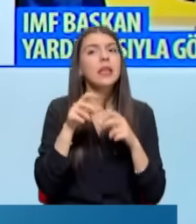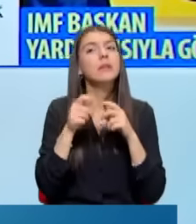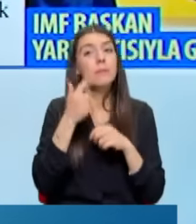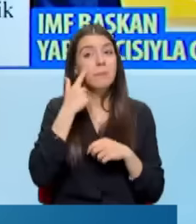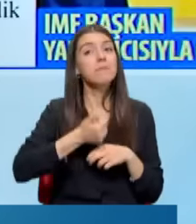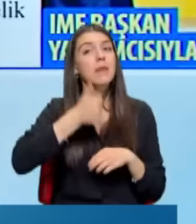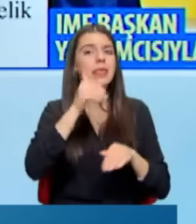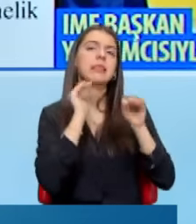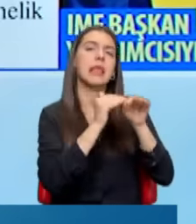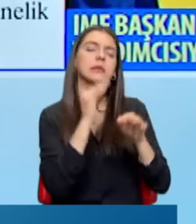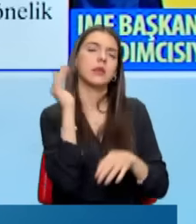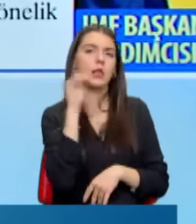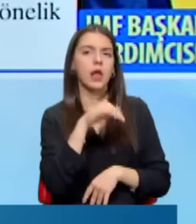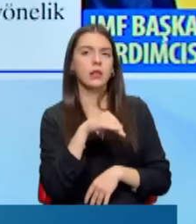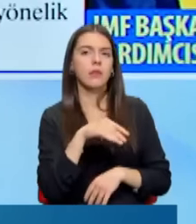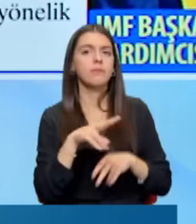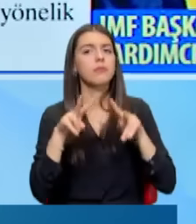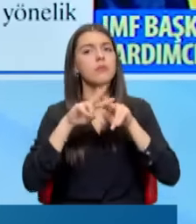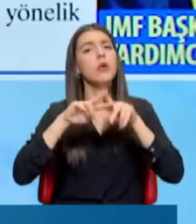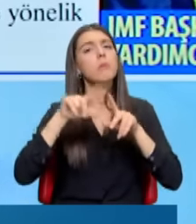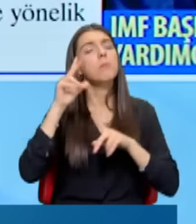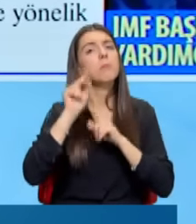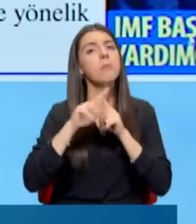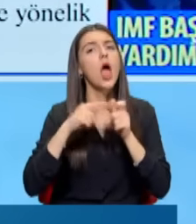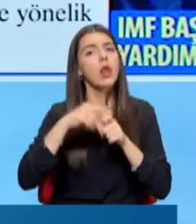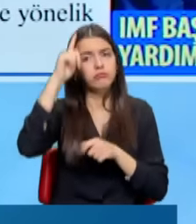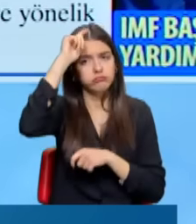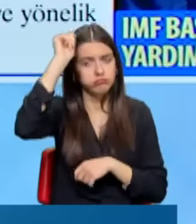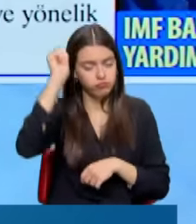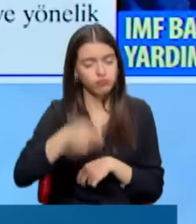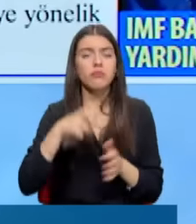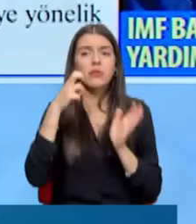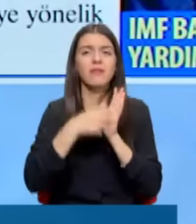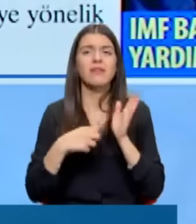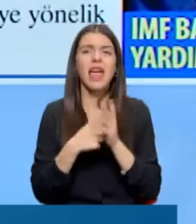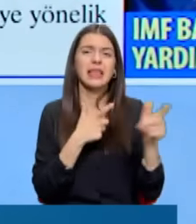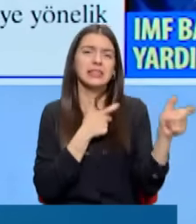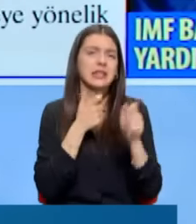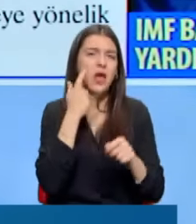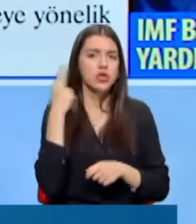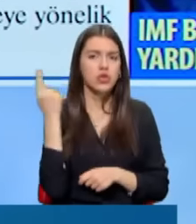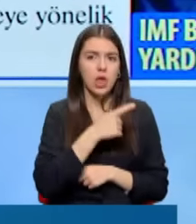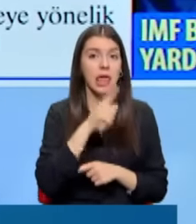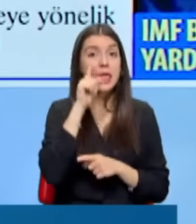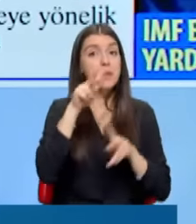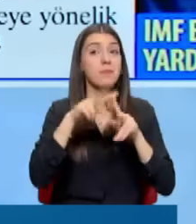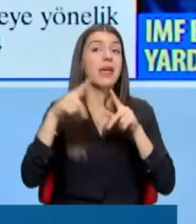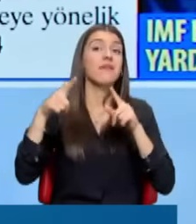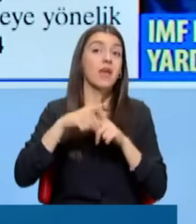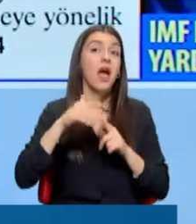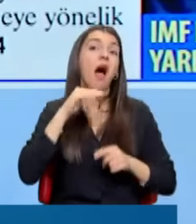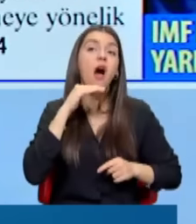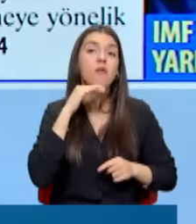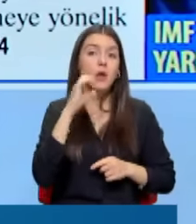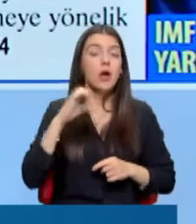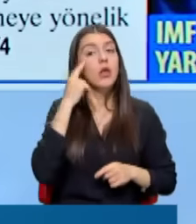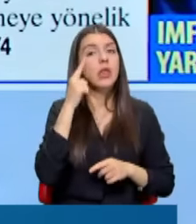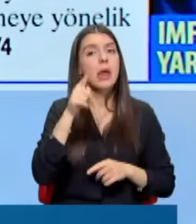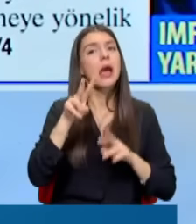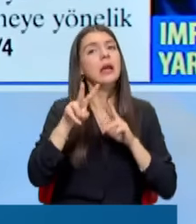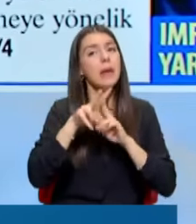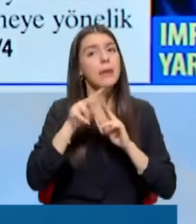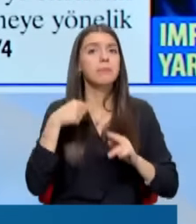geldi. Maliyeci şapkasıyla vergi silahına sarılan Şimşek'i öven IMF Avrupa Departmanı Direktörü Kemmer, biz